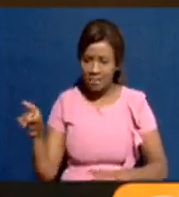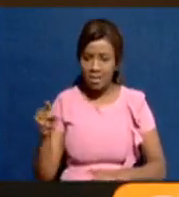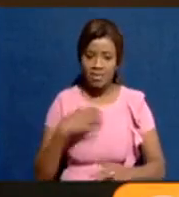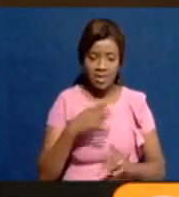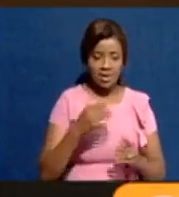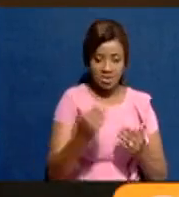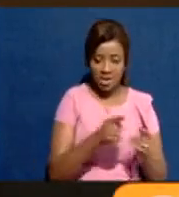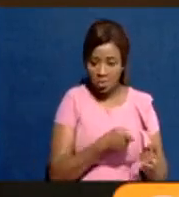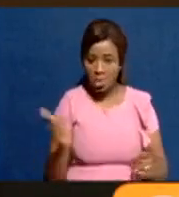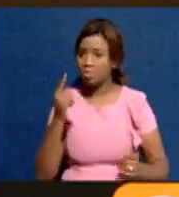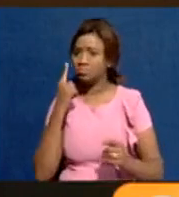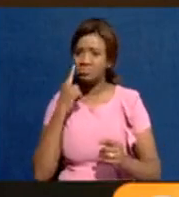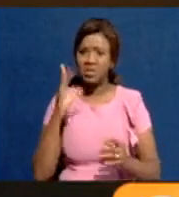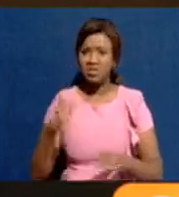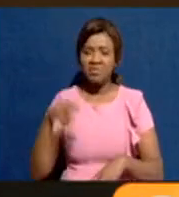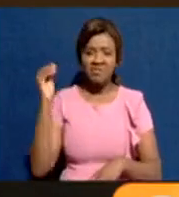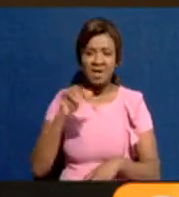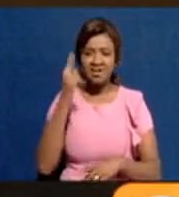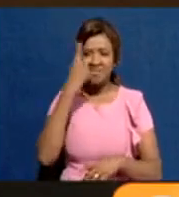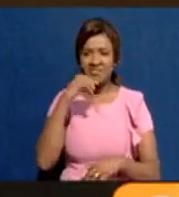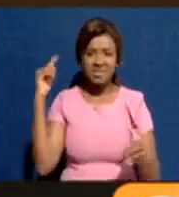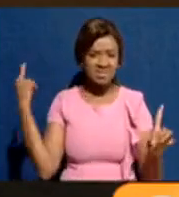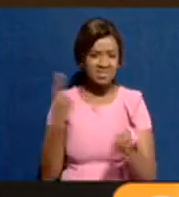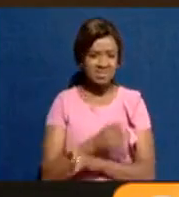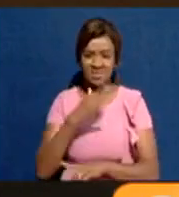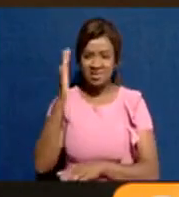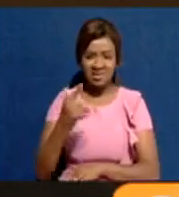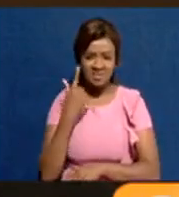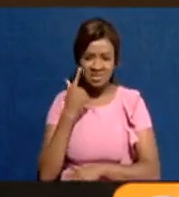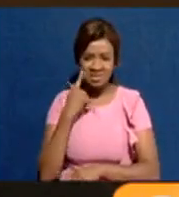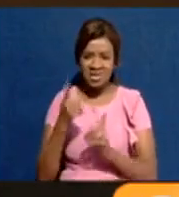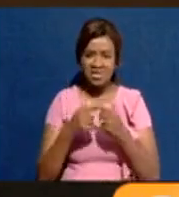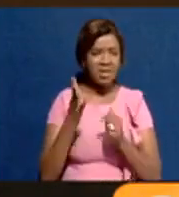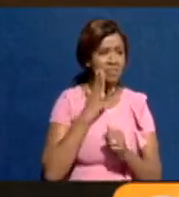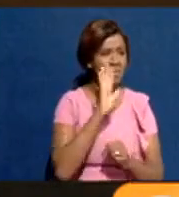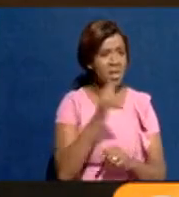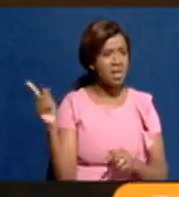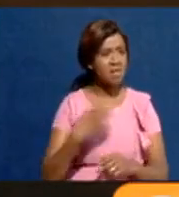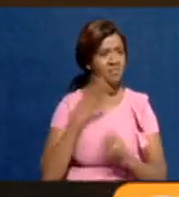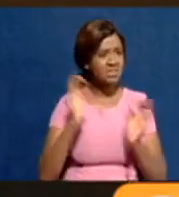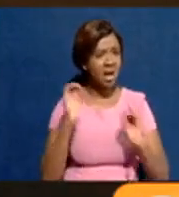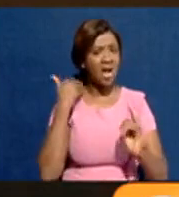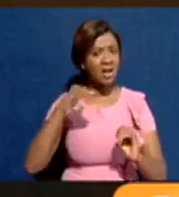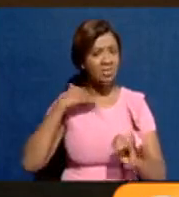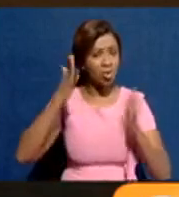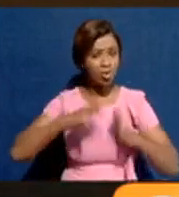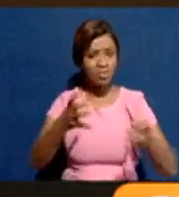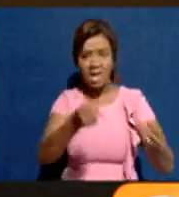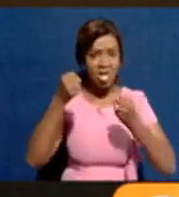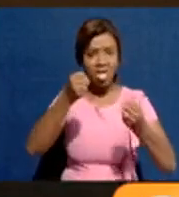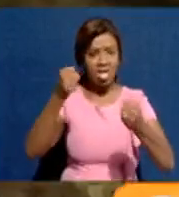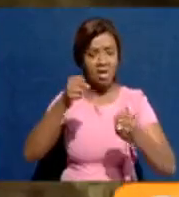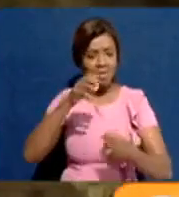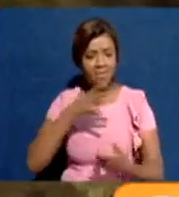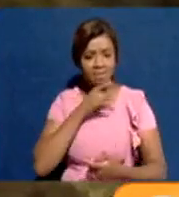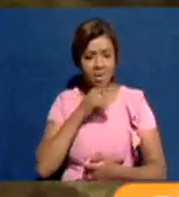kwenye sitting, akakuta sura ingine yenye hajawahi ona, akakuja na mshtuka na niambia sio wageni, ni wakora, wameshika baba vibaya